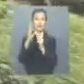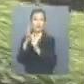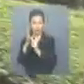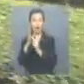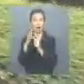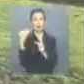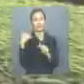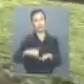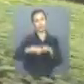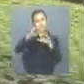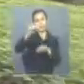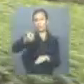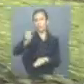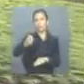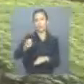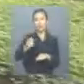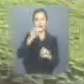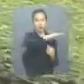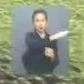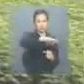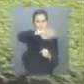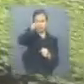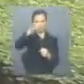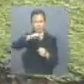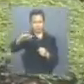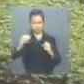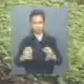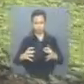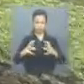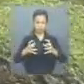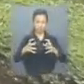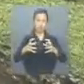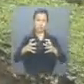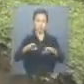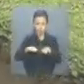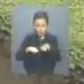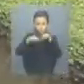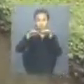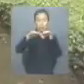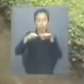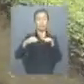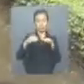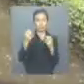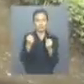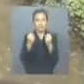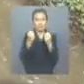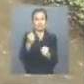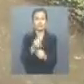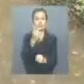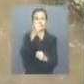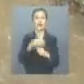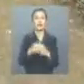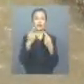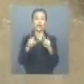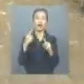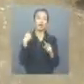ใช้รถกระบะรวมถึงรถ4ล้อยกสูงแล้วก็รถบรรทุกเท่านั้นค่ะหลังจากนี้เรายังคงต้องติดตามสถาน